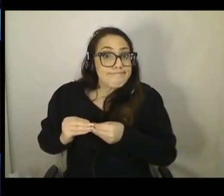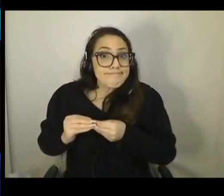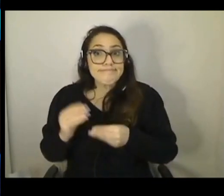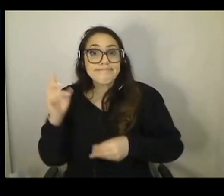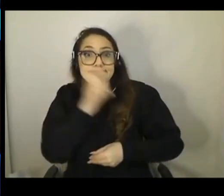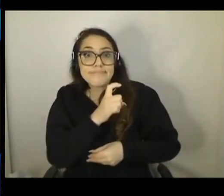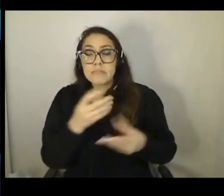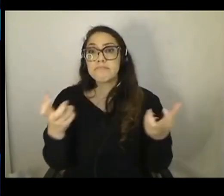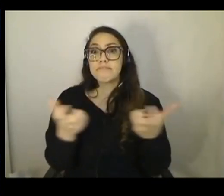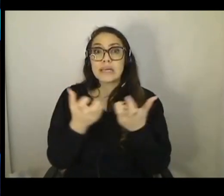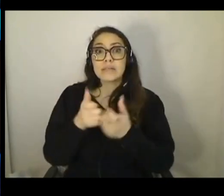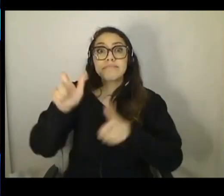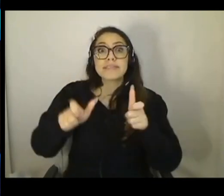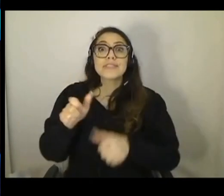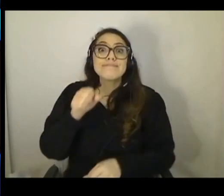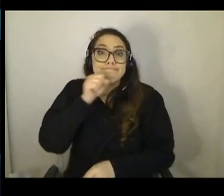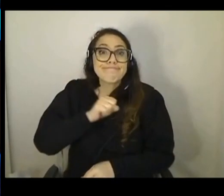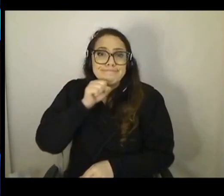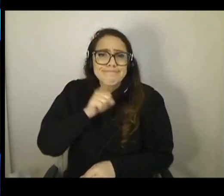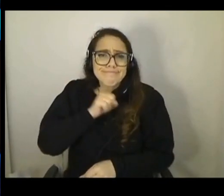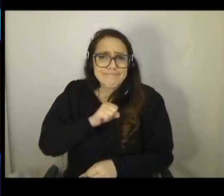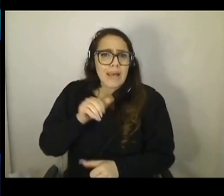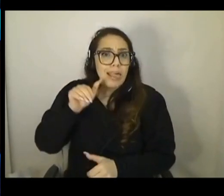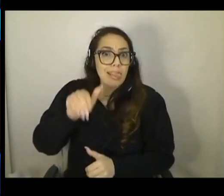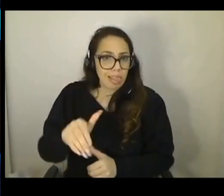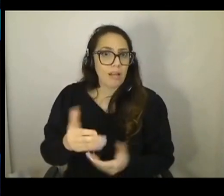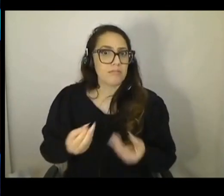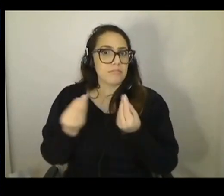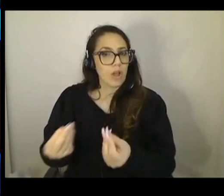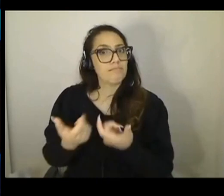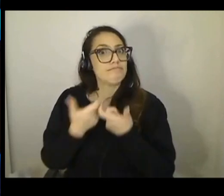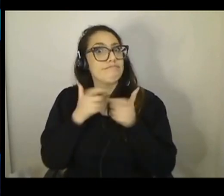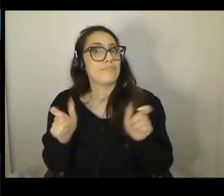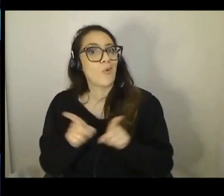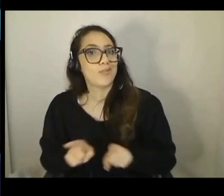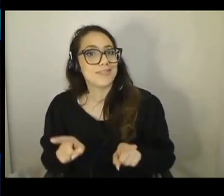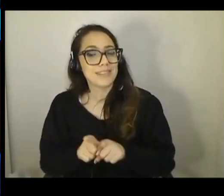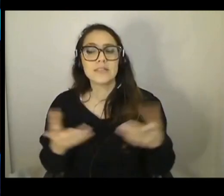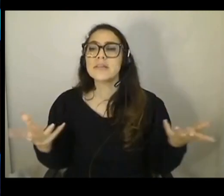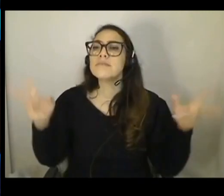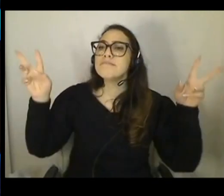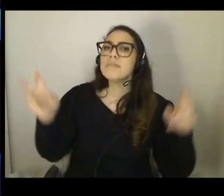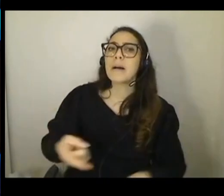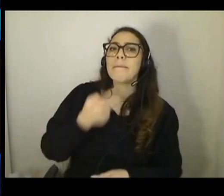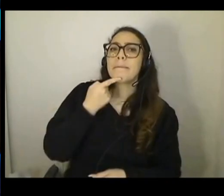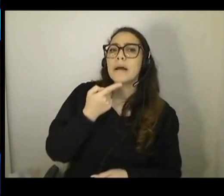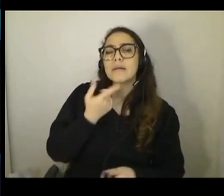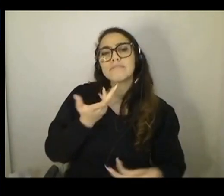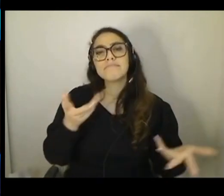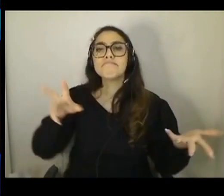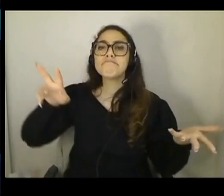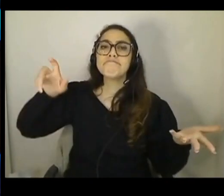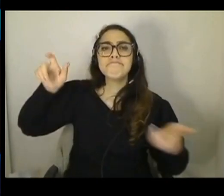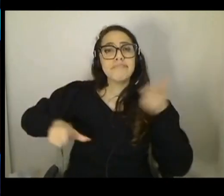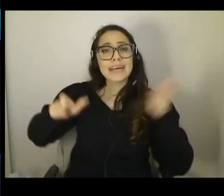personnes vieillissantes. Et donc, quand on est dans une société dans laquelle on dit que les personnes souhaitent rester le plus longtemps chez